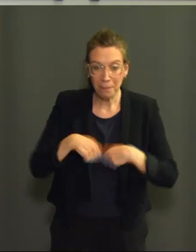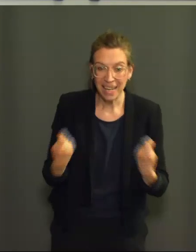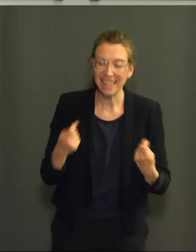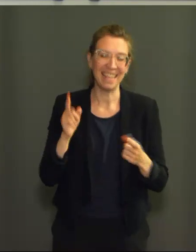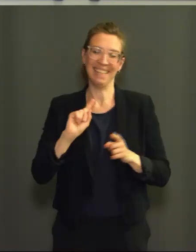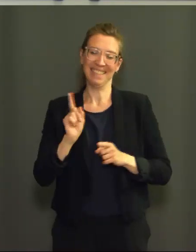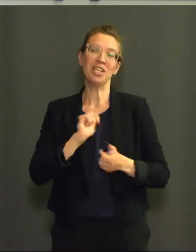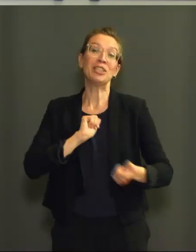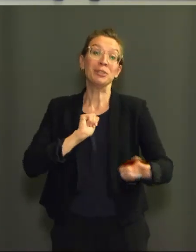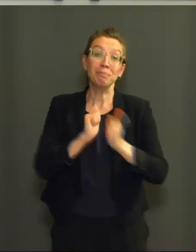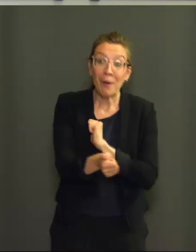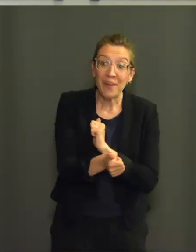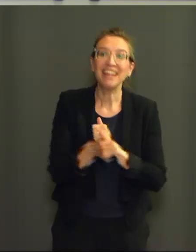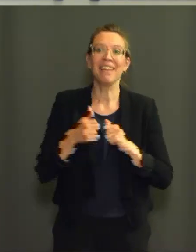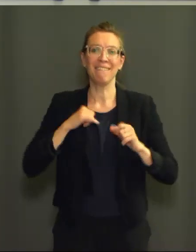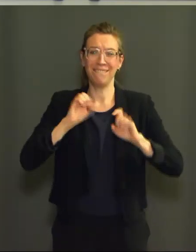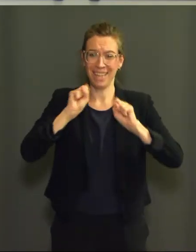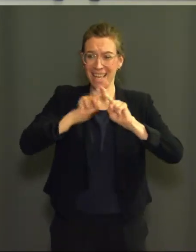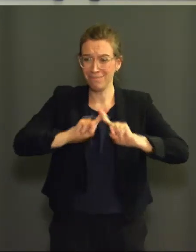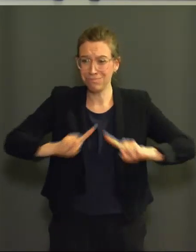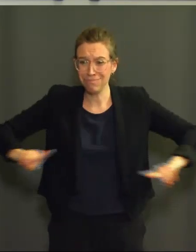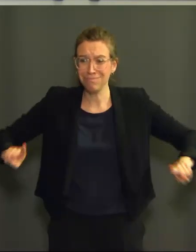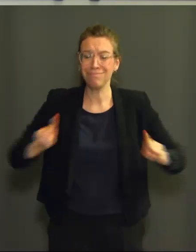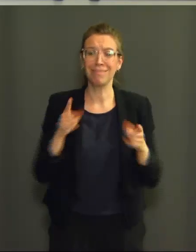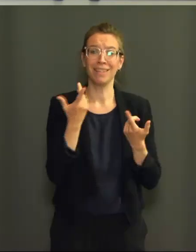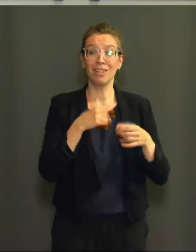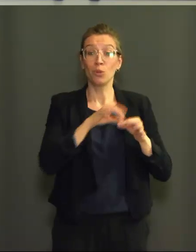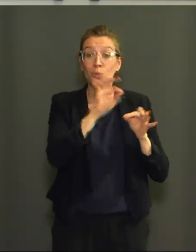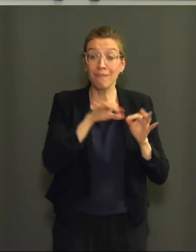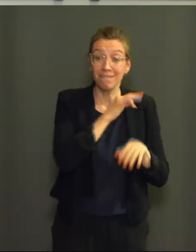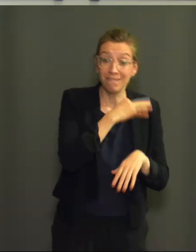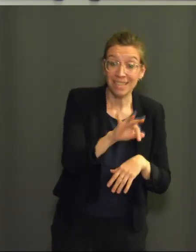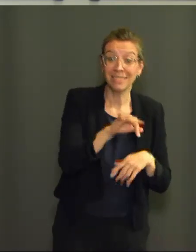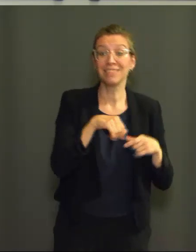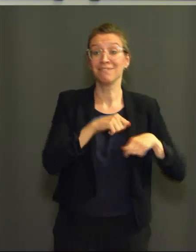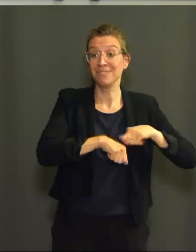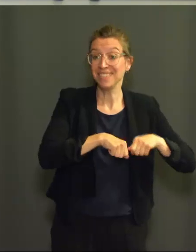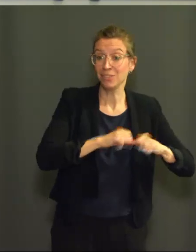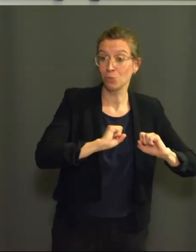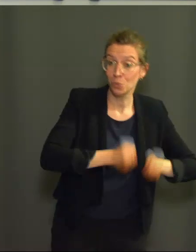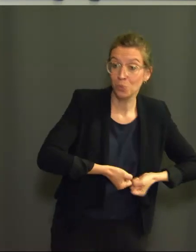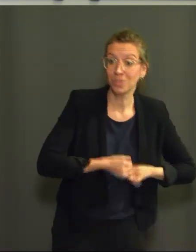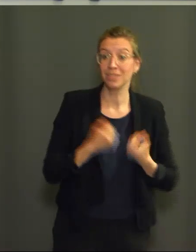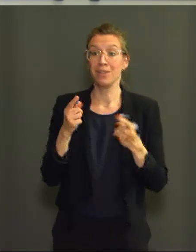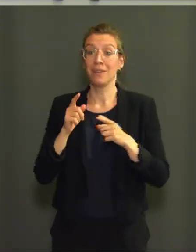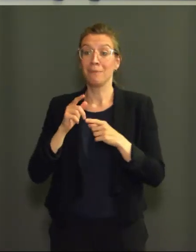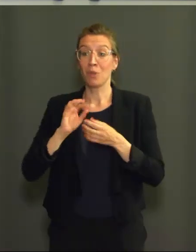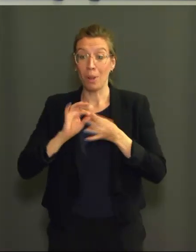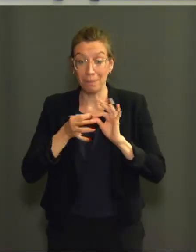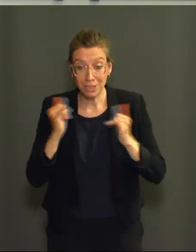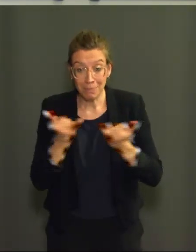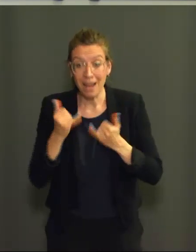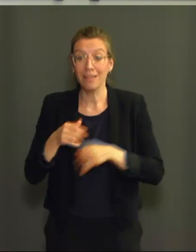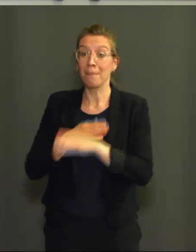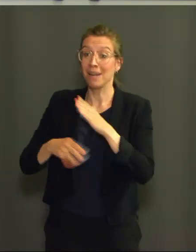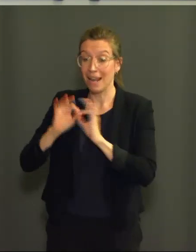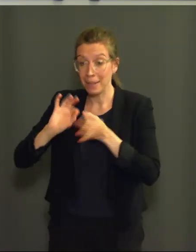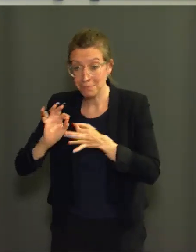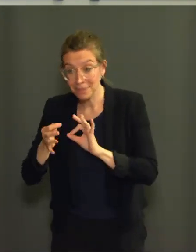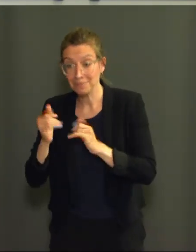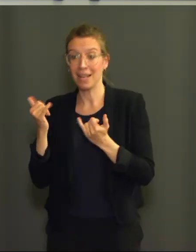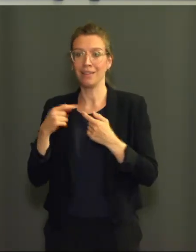de Olympische Spelen en de Paralympics mogen we de komende weken topsport verwachten op ons tv-scherm. Op een aantal van